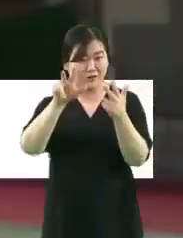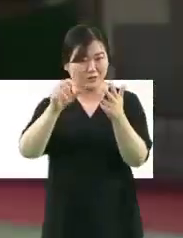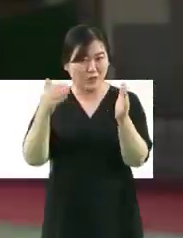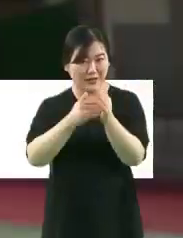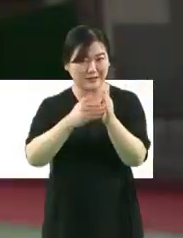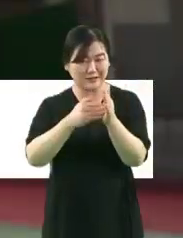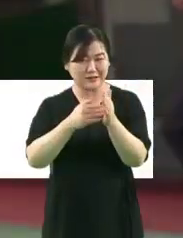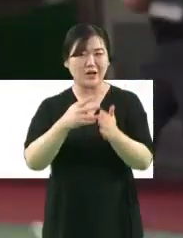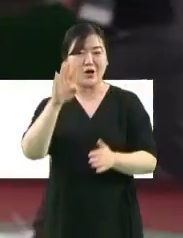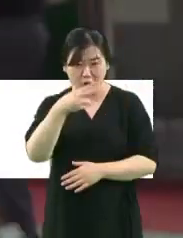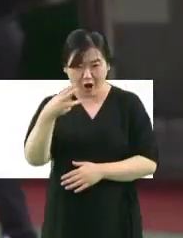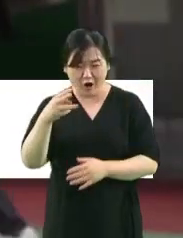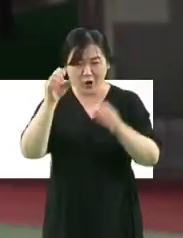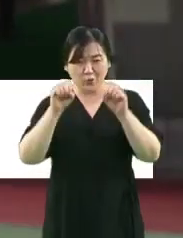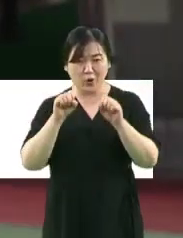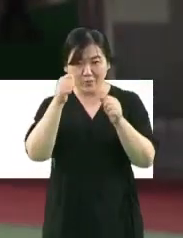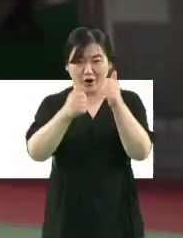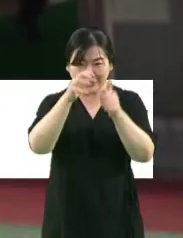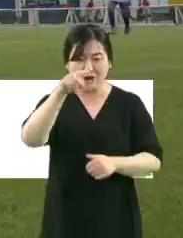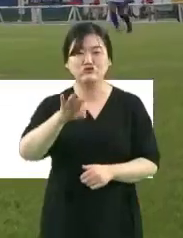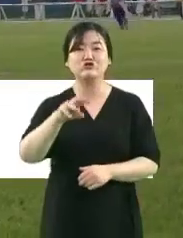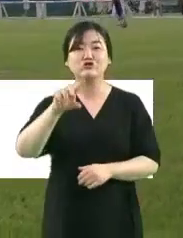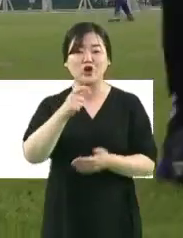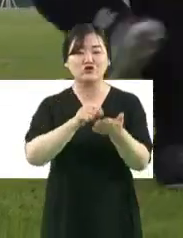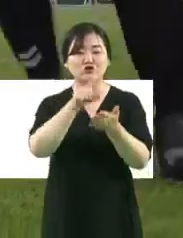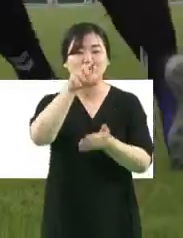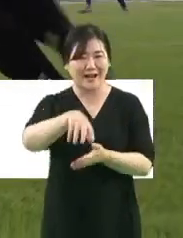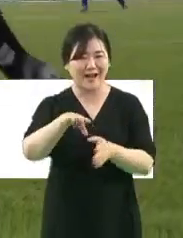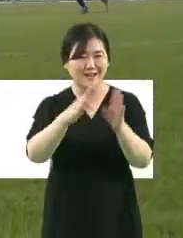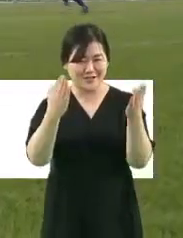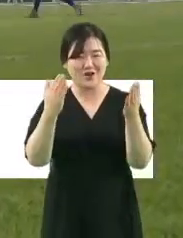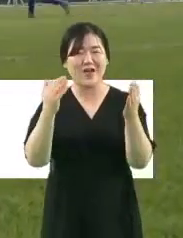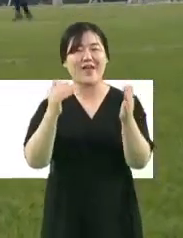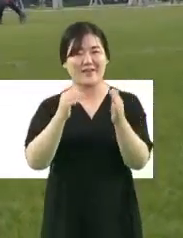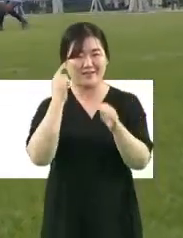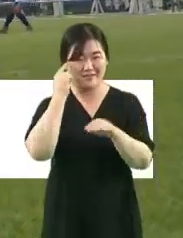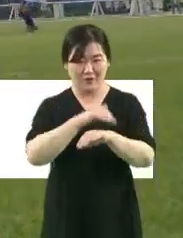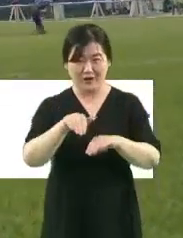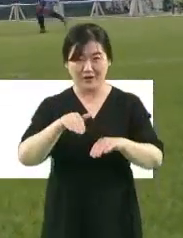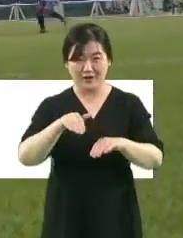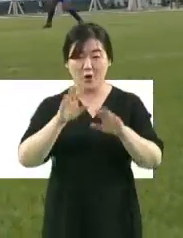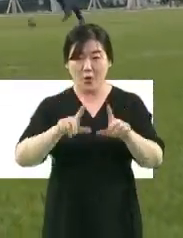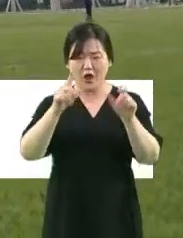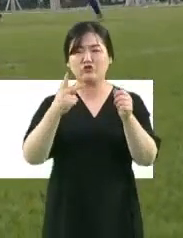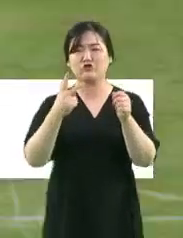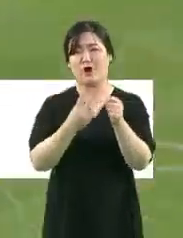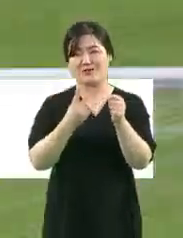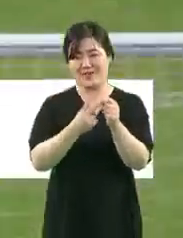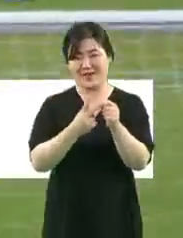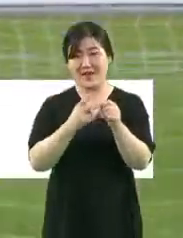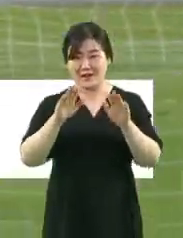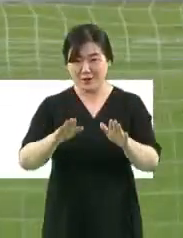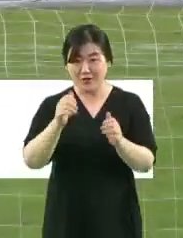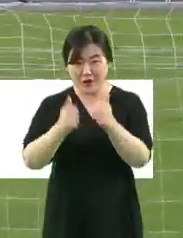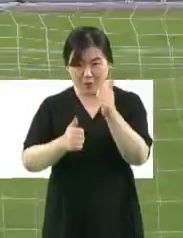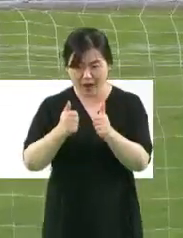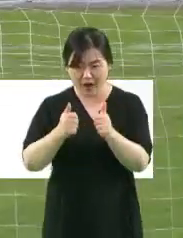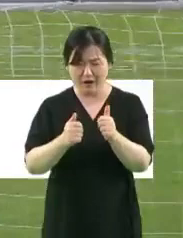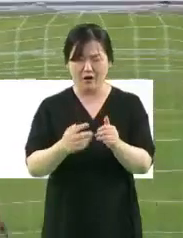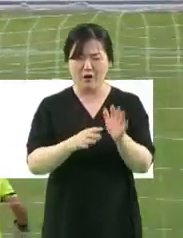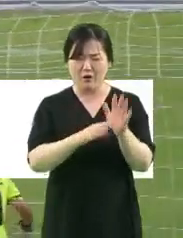보령 종합경기장과 웅천체육공원 축구장 등지에서 개최됩니다. 올해로 두 번째 열리는 이번